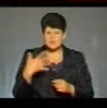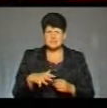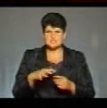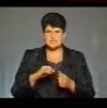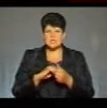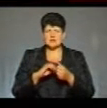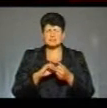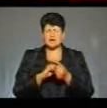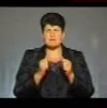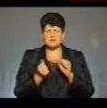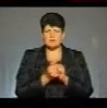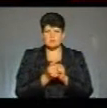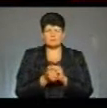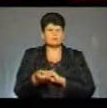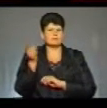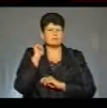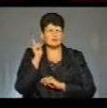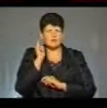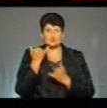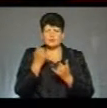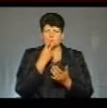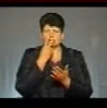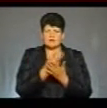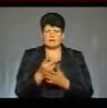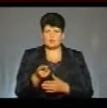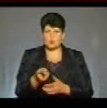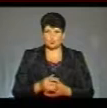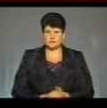скам'янілостей до історичних часів сьогодні представили в Тернополі.